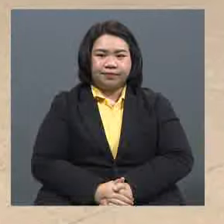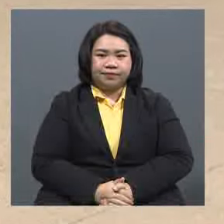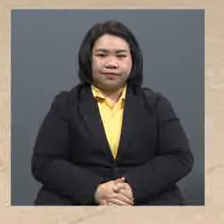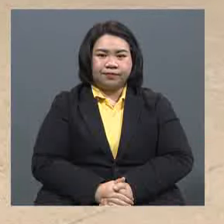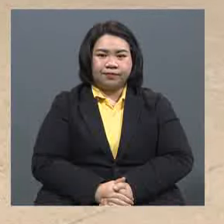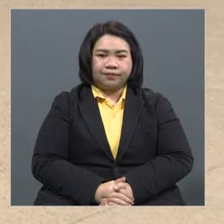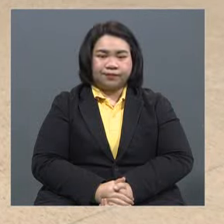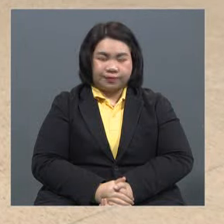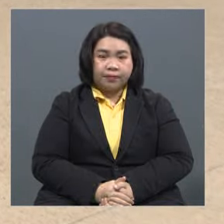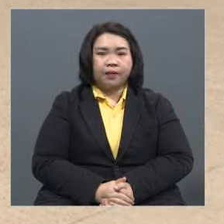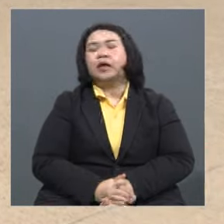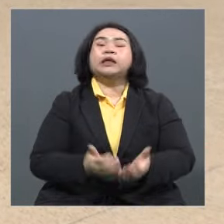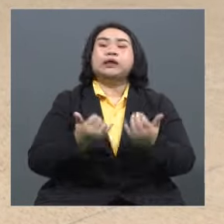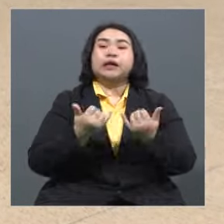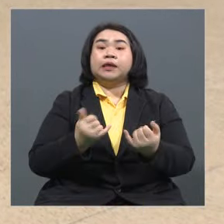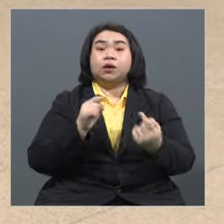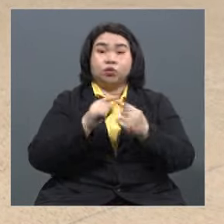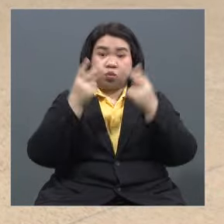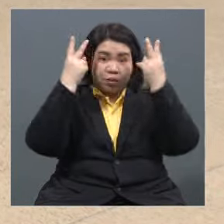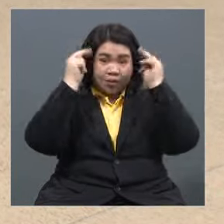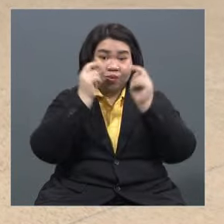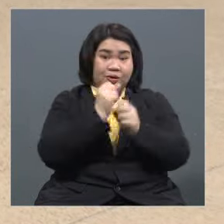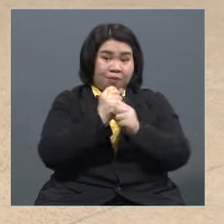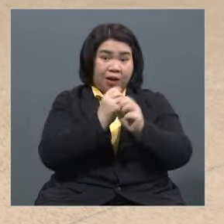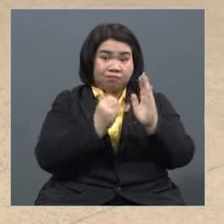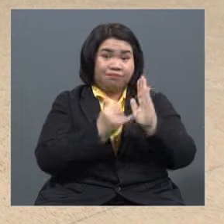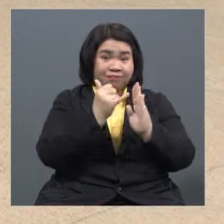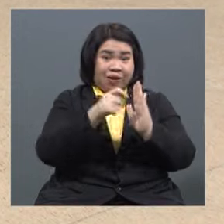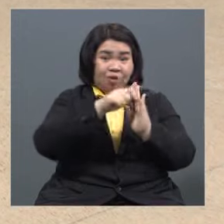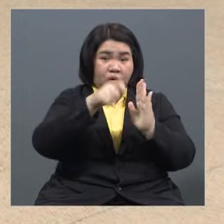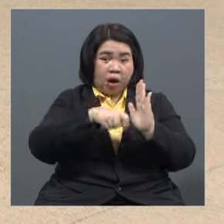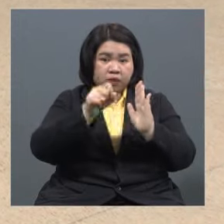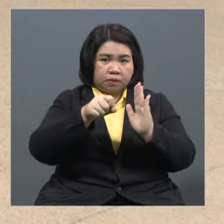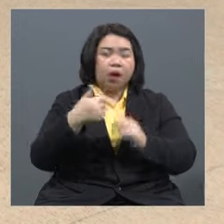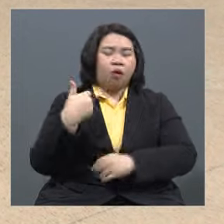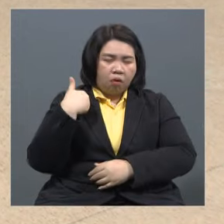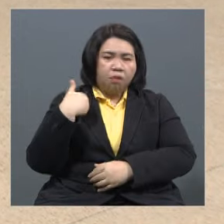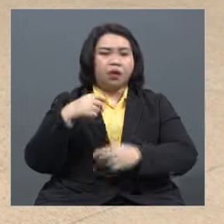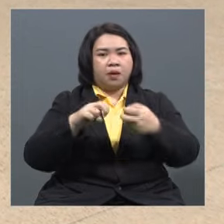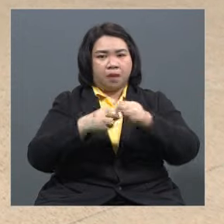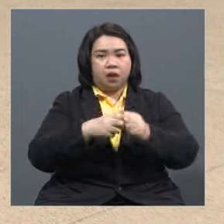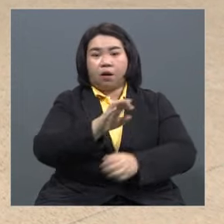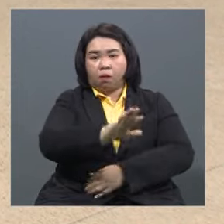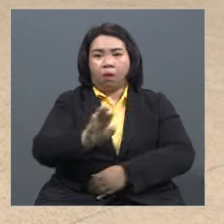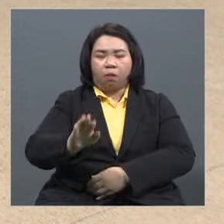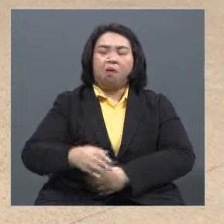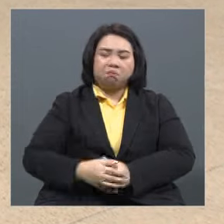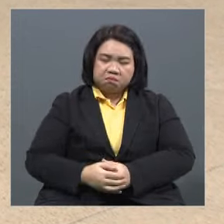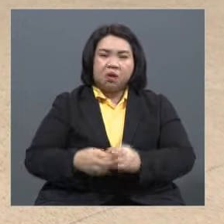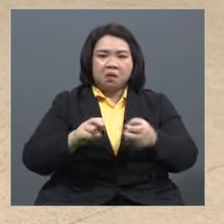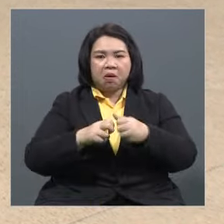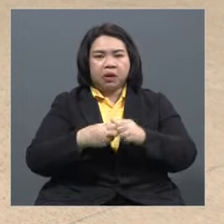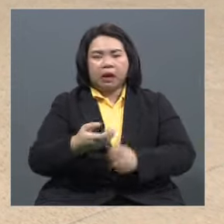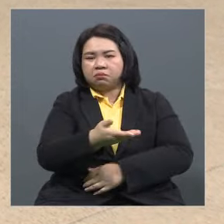ค่ะจากการลงพื้นที่ของท่านนายกรัฐมนตรีนะคะท่านก็ได้ไปรับฟังเสียงของประชาชนซึ่งส่วนมากก็มีเสียง